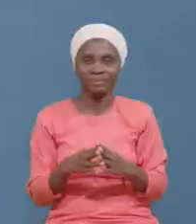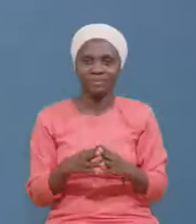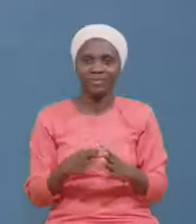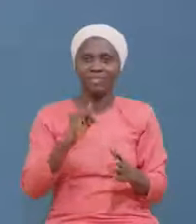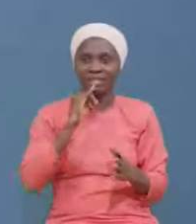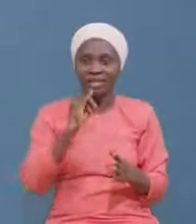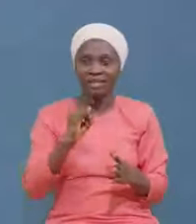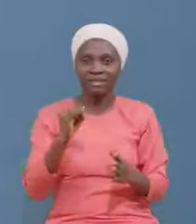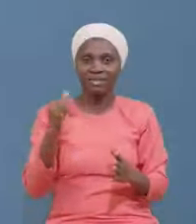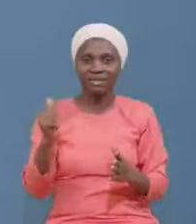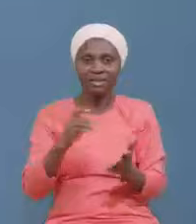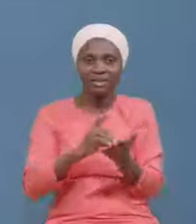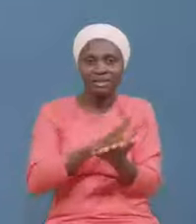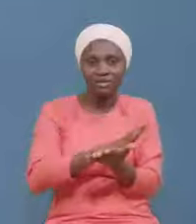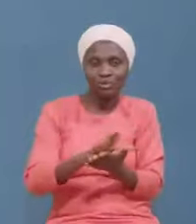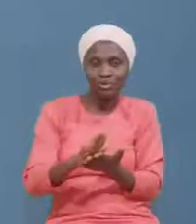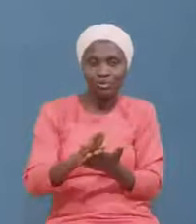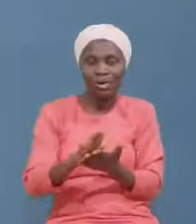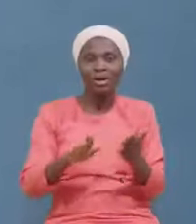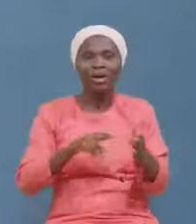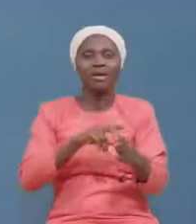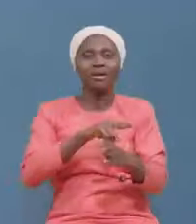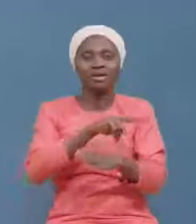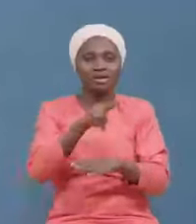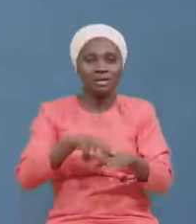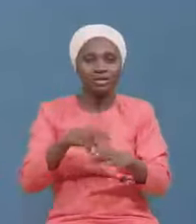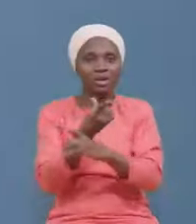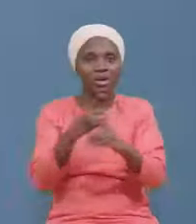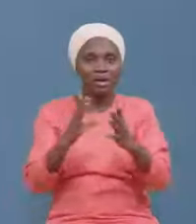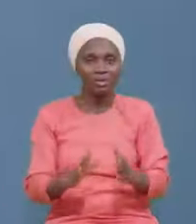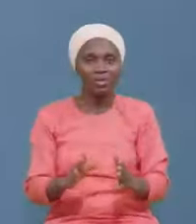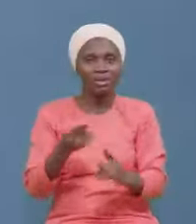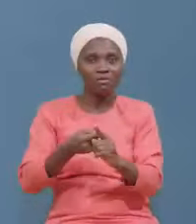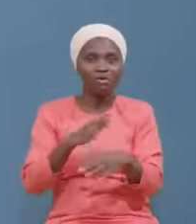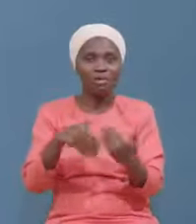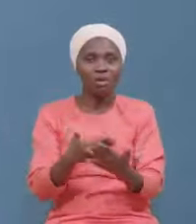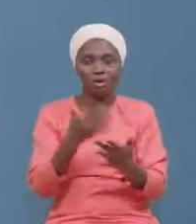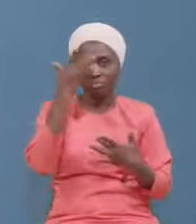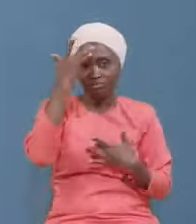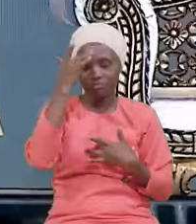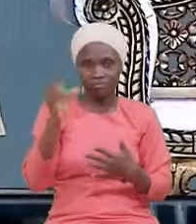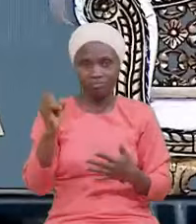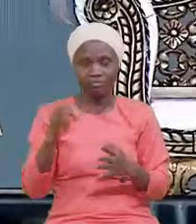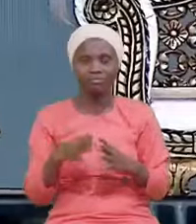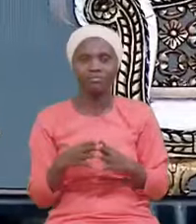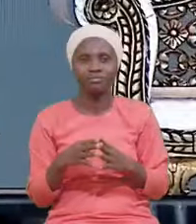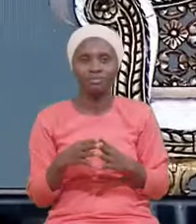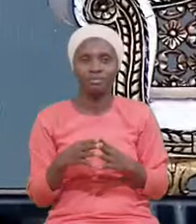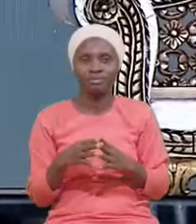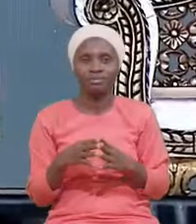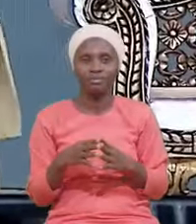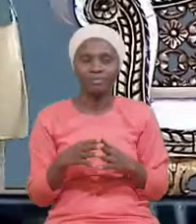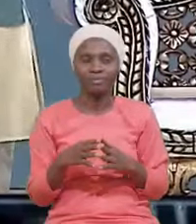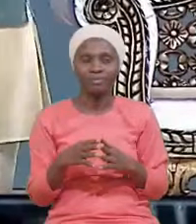is supernatural liberator from all sicknesses. సకల రోగముల నుండి ప్రకృతిక